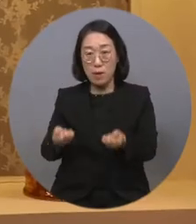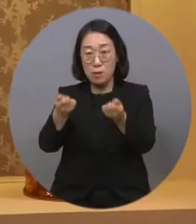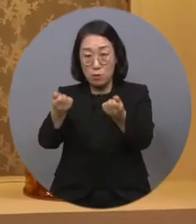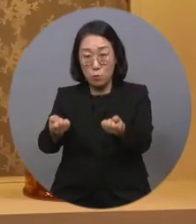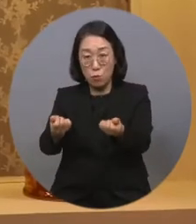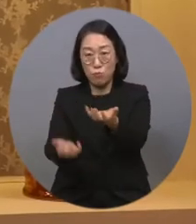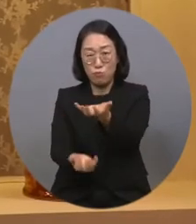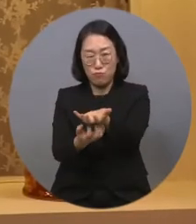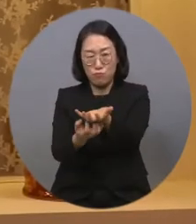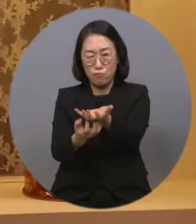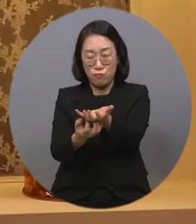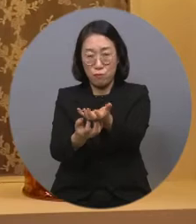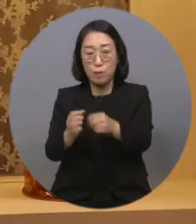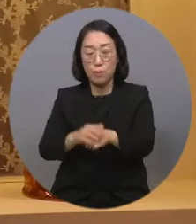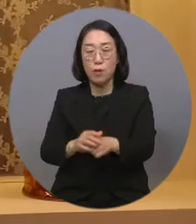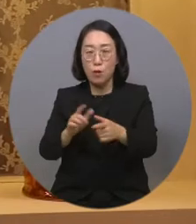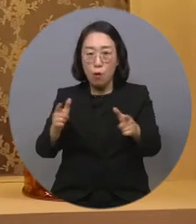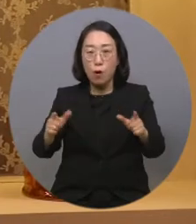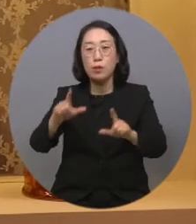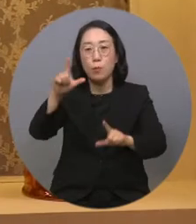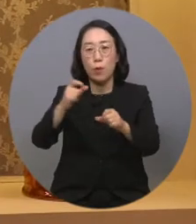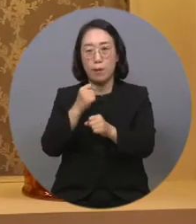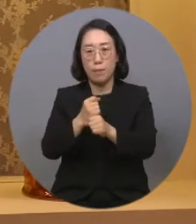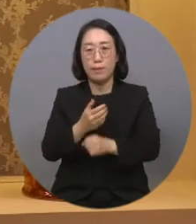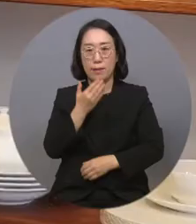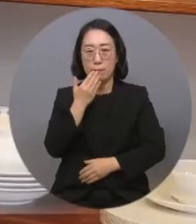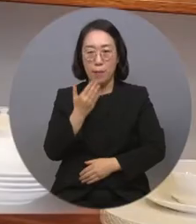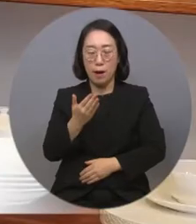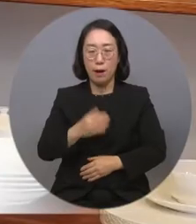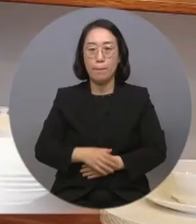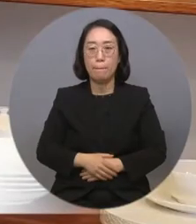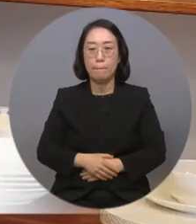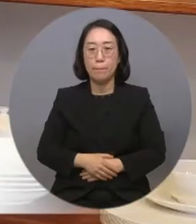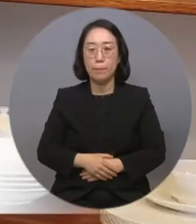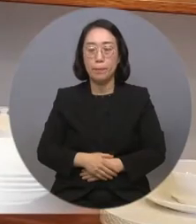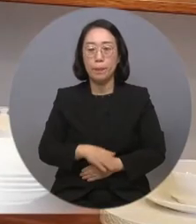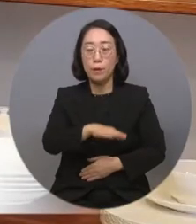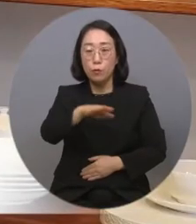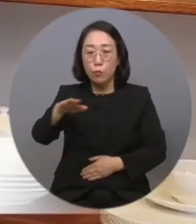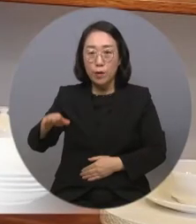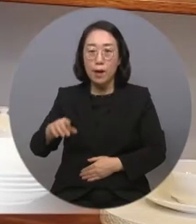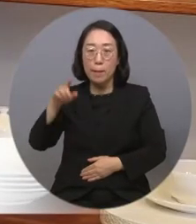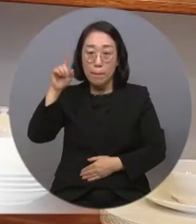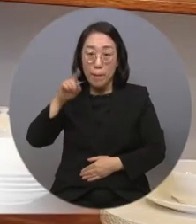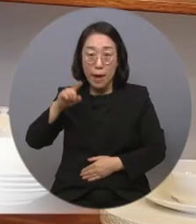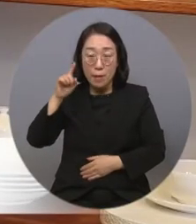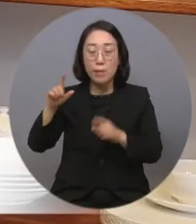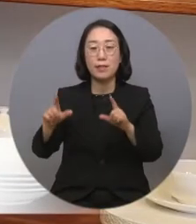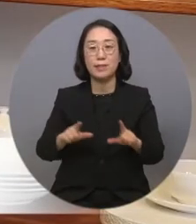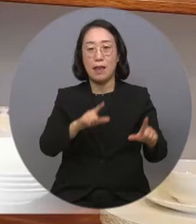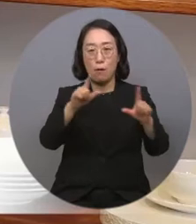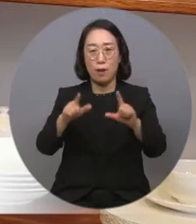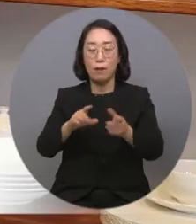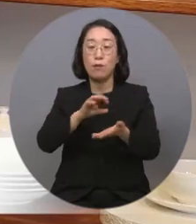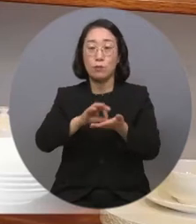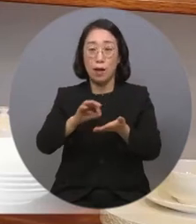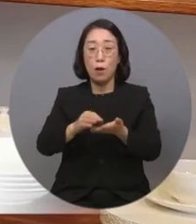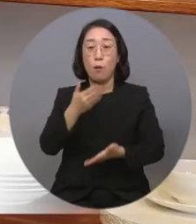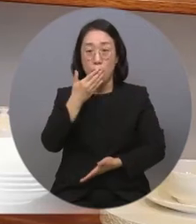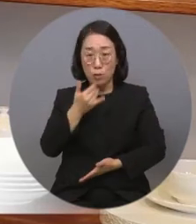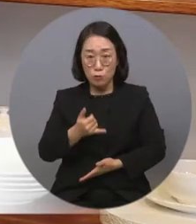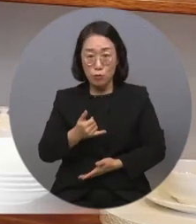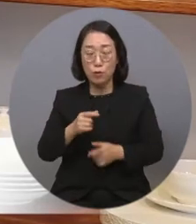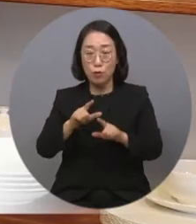문양의 작품을 만들 수 있어 인기를 끌고 있습니다. 우리가 일상생활에서 또 유용하게 쓸 수